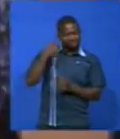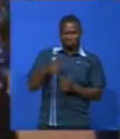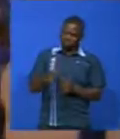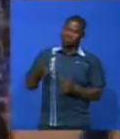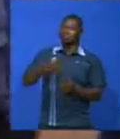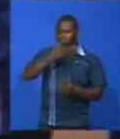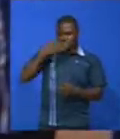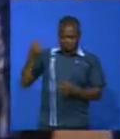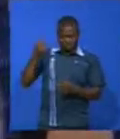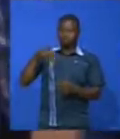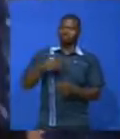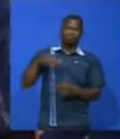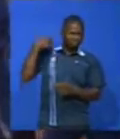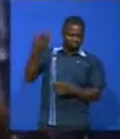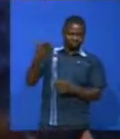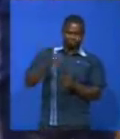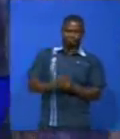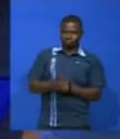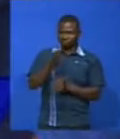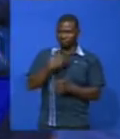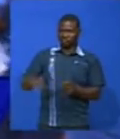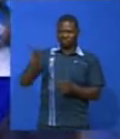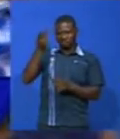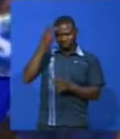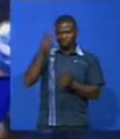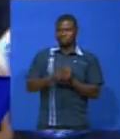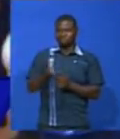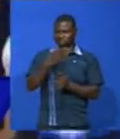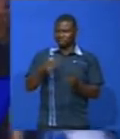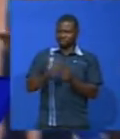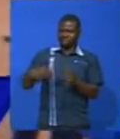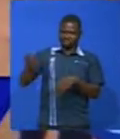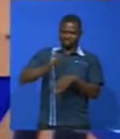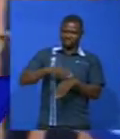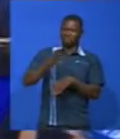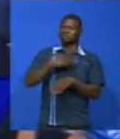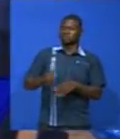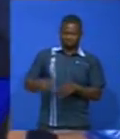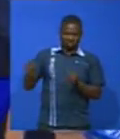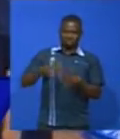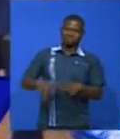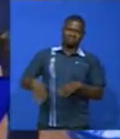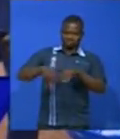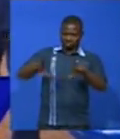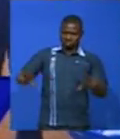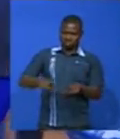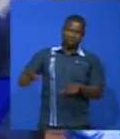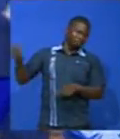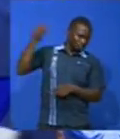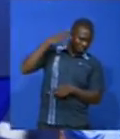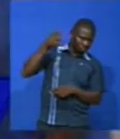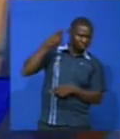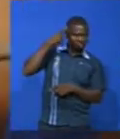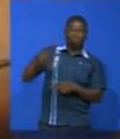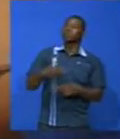Il s'agit là de la politique du mix énergétique avec la mise en place de centrales solaires Question donc de mieux répondre à une demande qui ne cesse